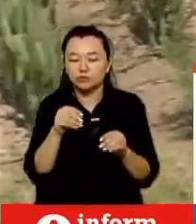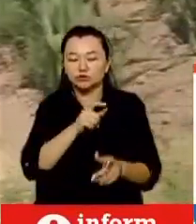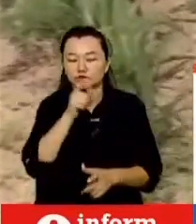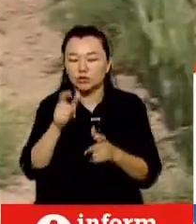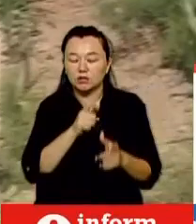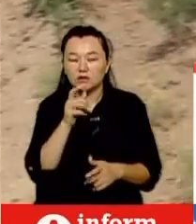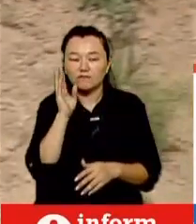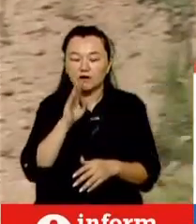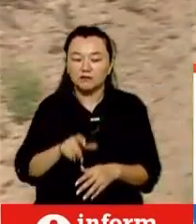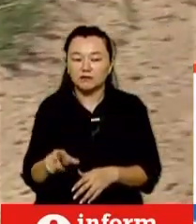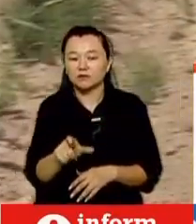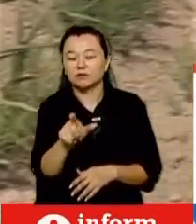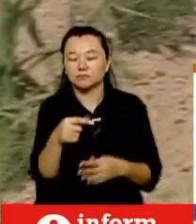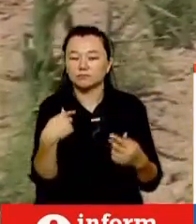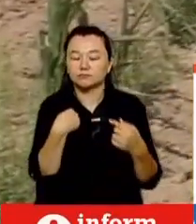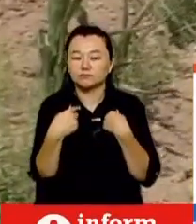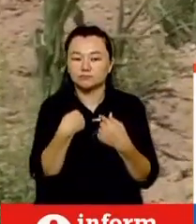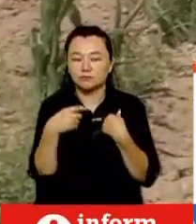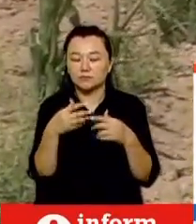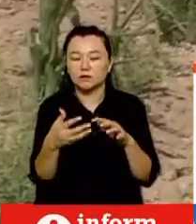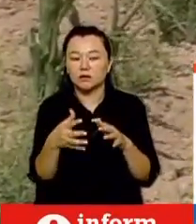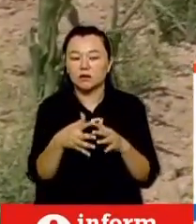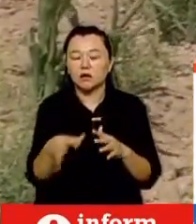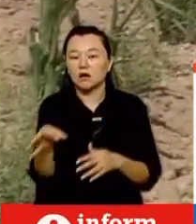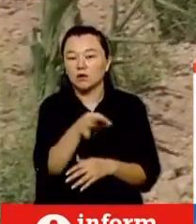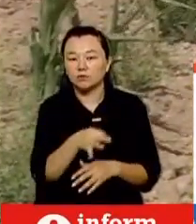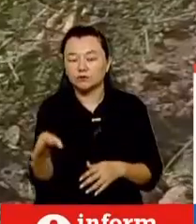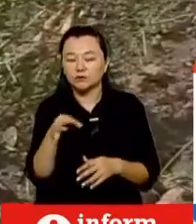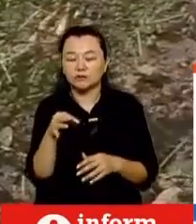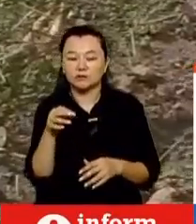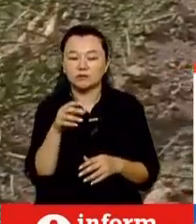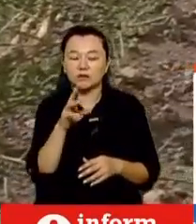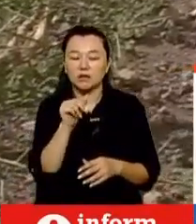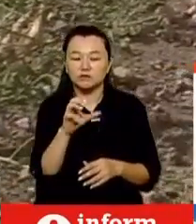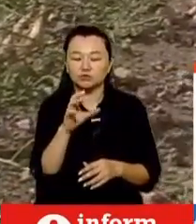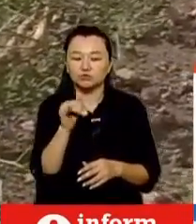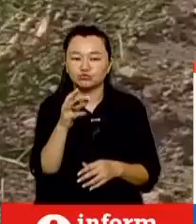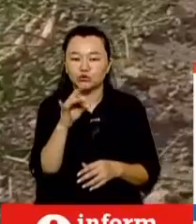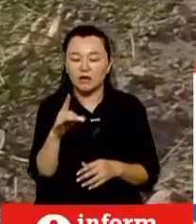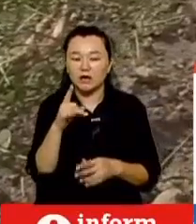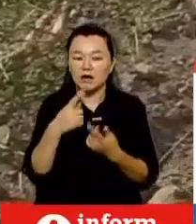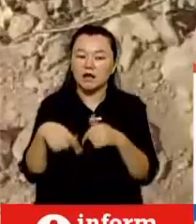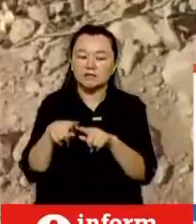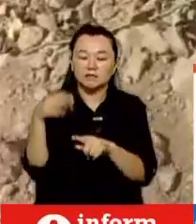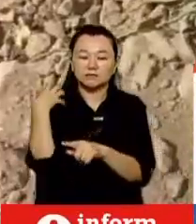шаруалар ағын судан азап татқызған аудандағы Қаз Сушар мекемесінің басшылығын